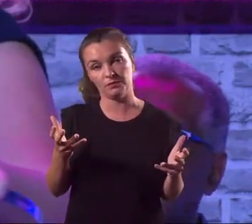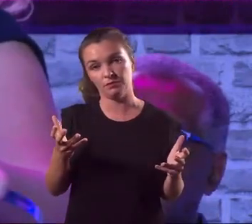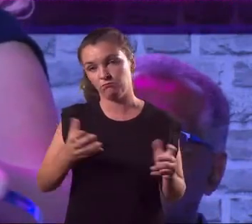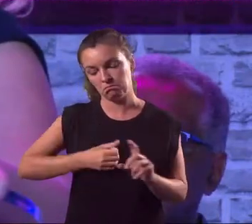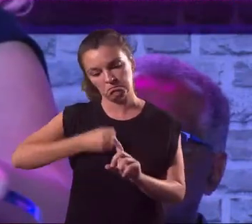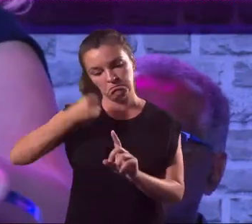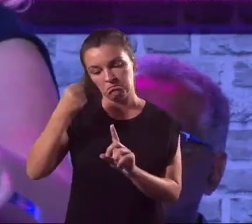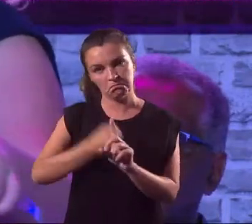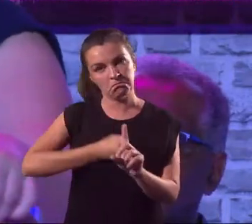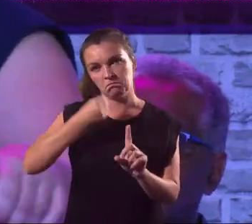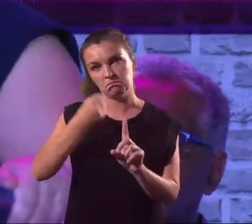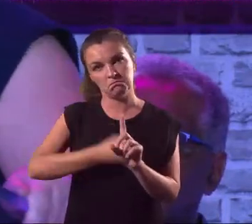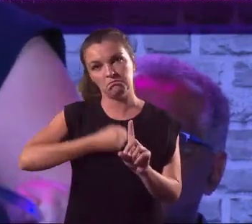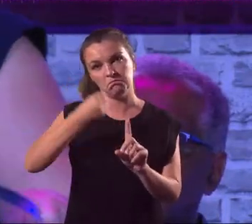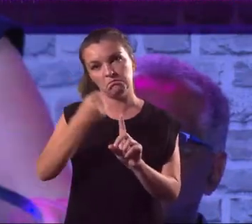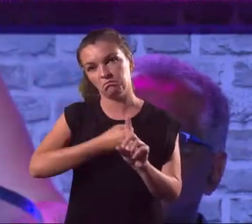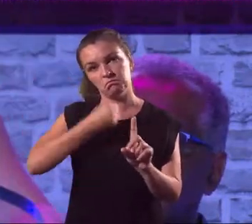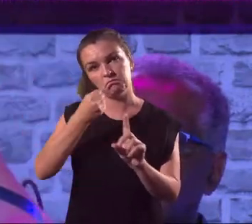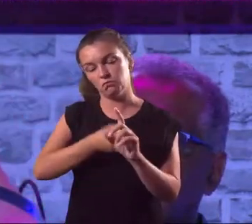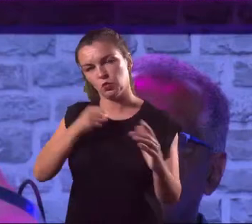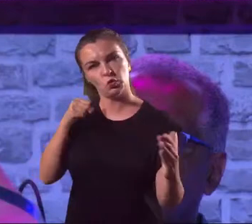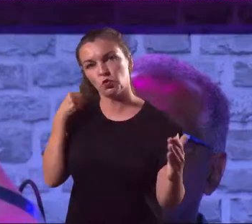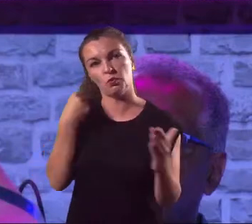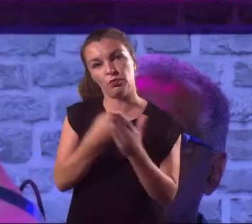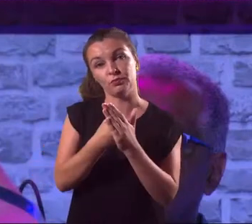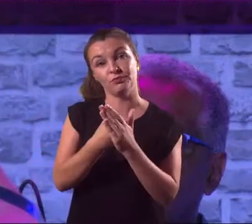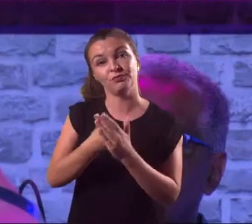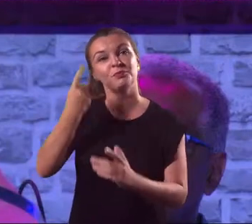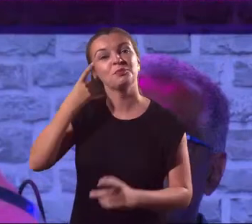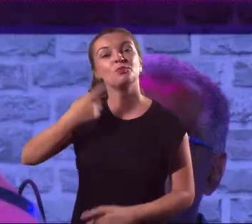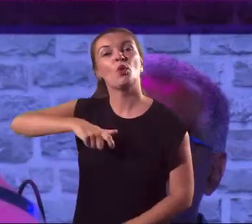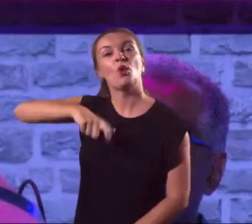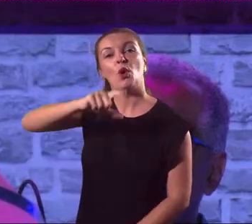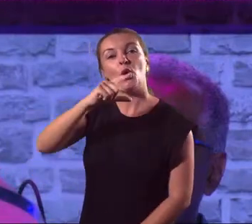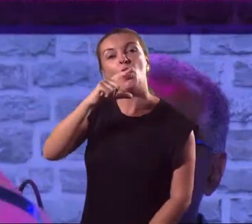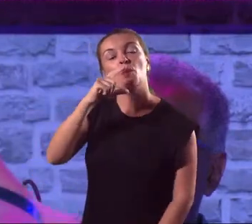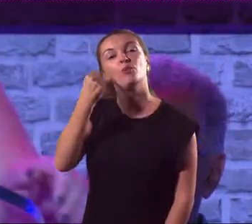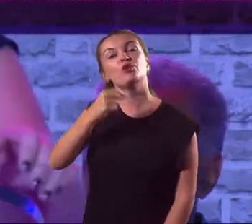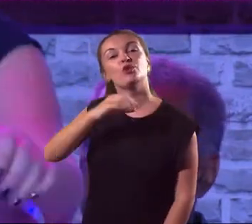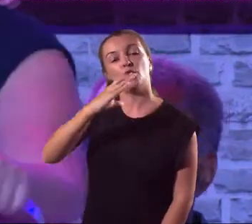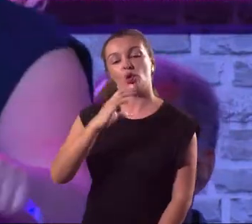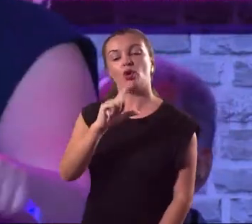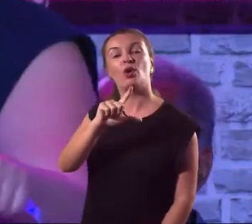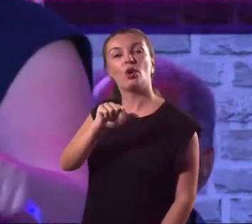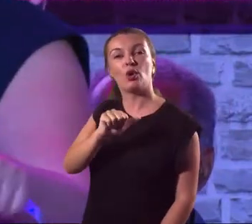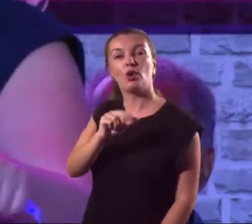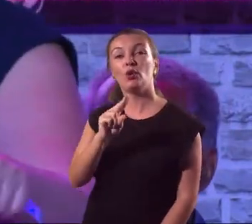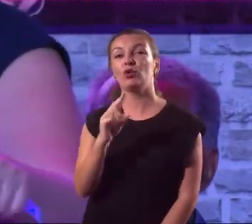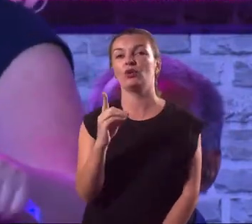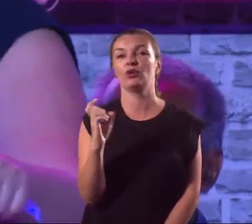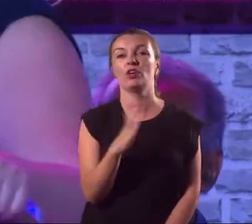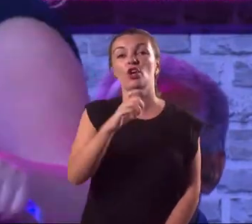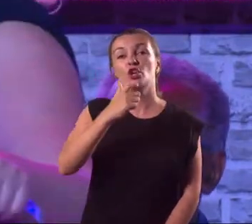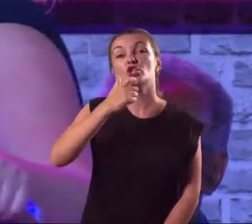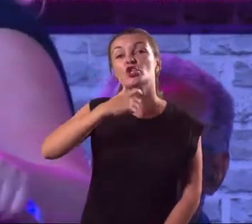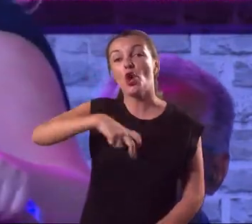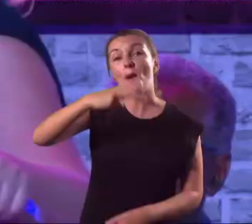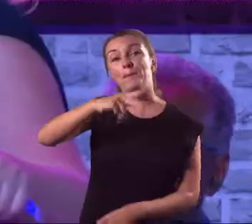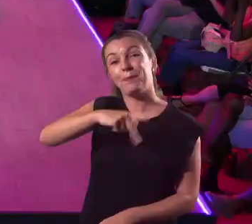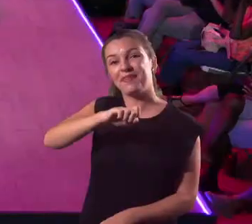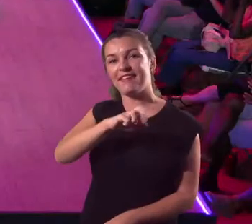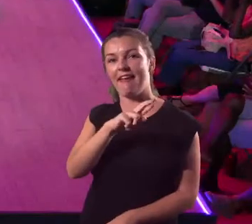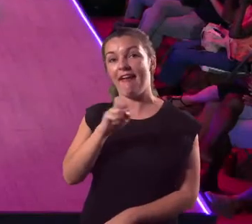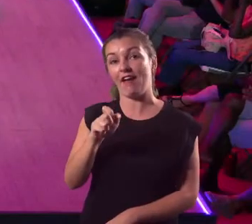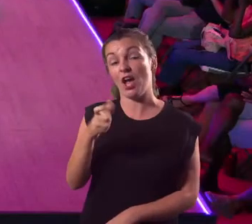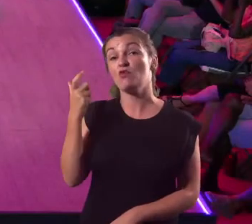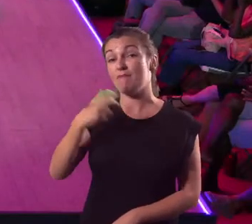qu'il en coûte, pour obtenir justice pour Claude Jean-Pierre, mort dans un contrôle de gendarmerie. Personne ne